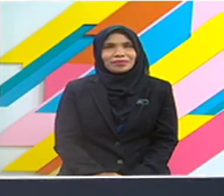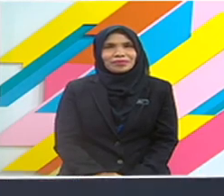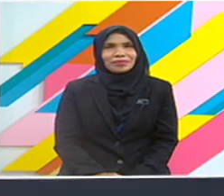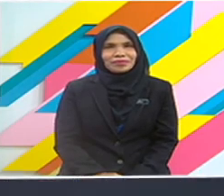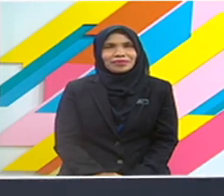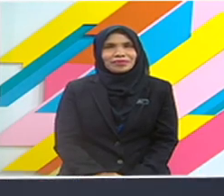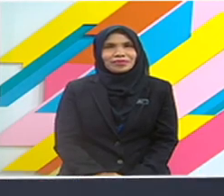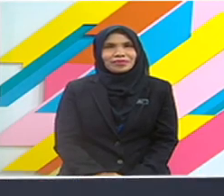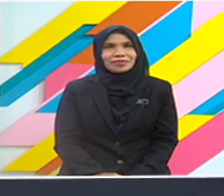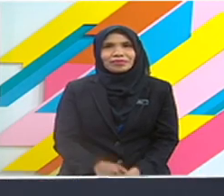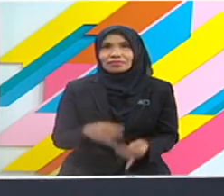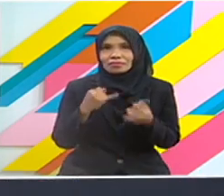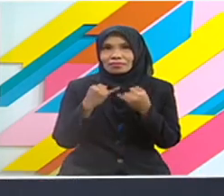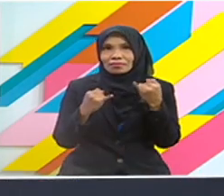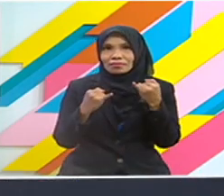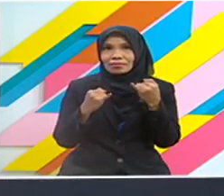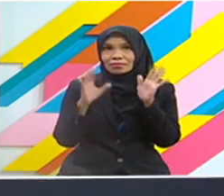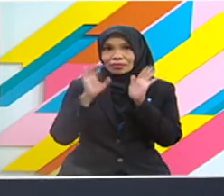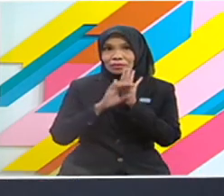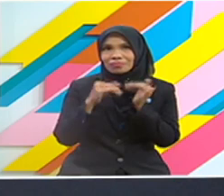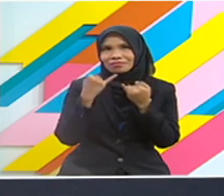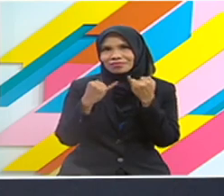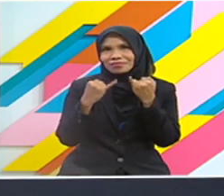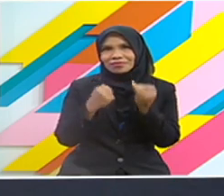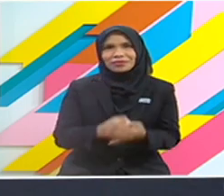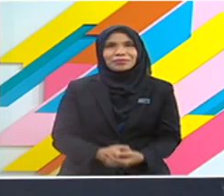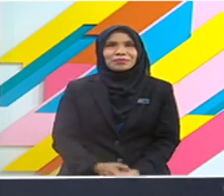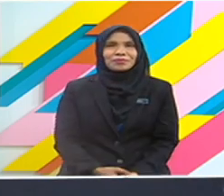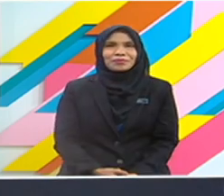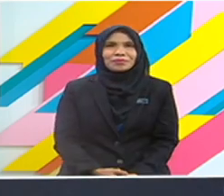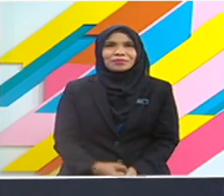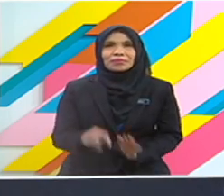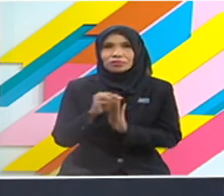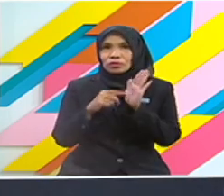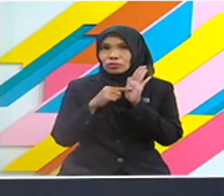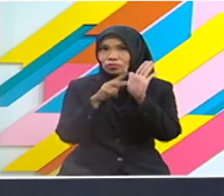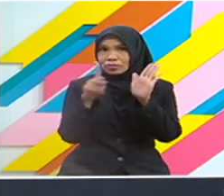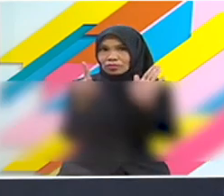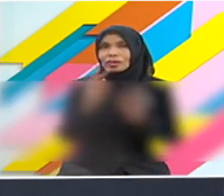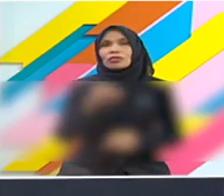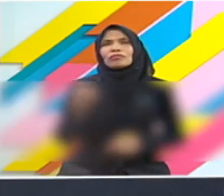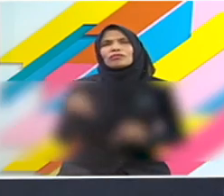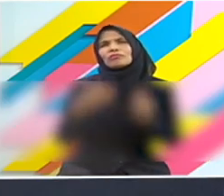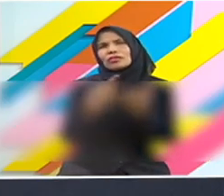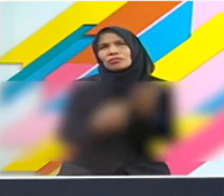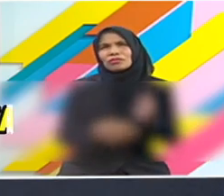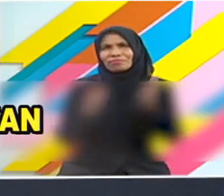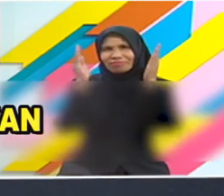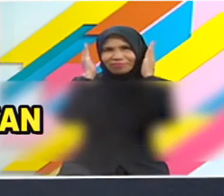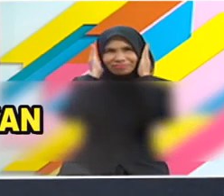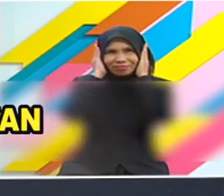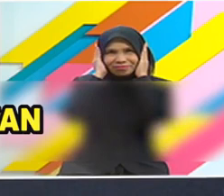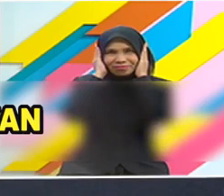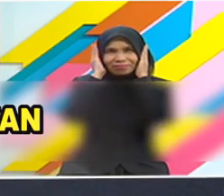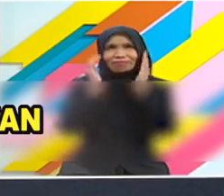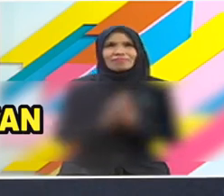tiga. Okey, yang terakhir. Gambar yang terakhir. Gambar yang terakhir. Menunjukkan murid tersebut buat apa? Dia tutup telinga sebab